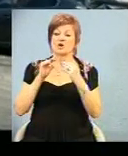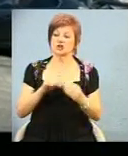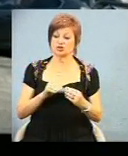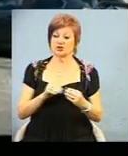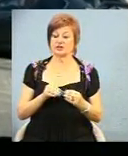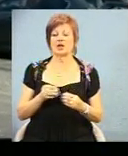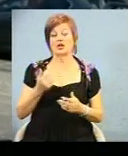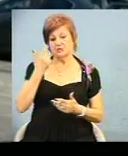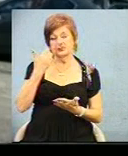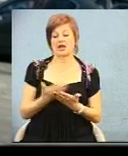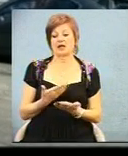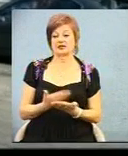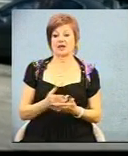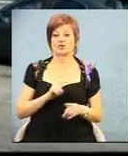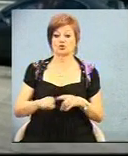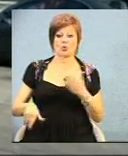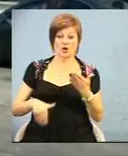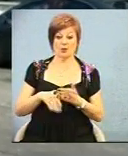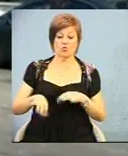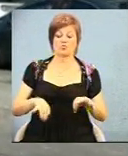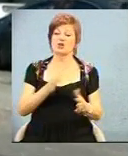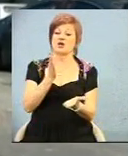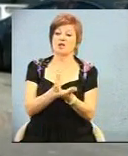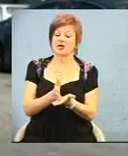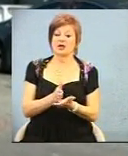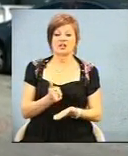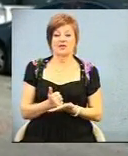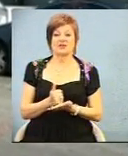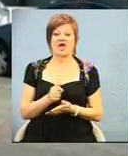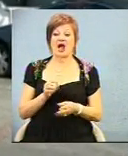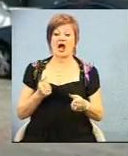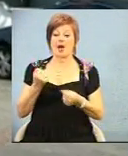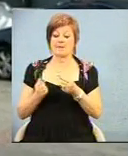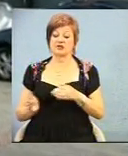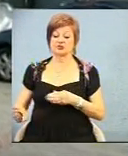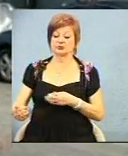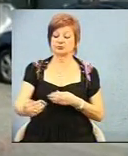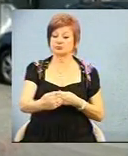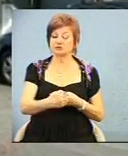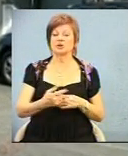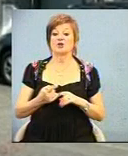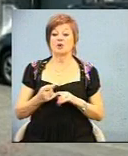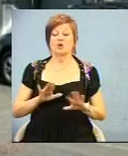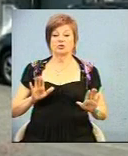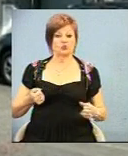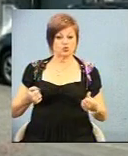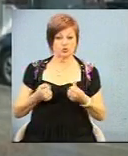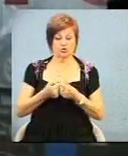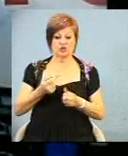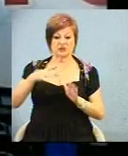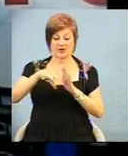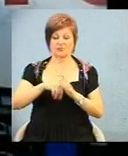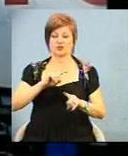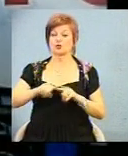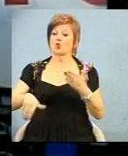За попередніми даними, швидка рухалась головною дорогою, а водій «Тойоти» повертав з другорядної. На момент ДТП в медичному